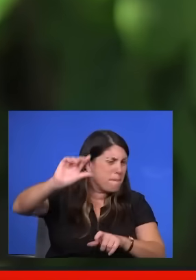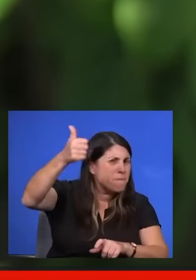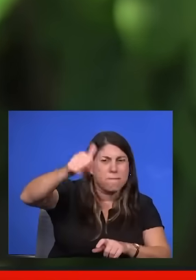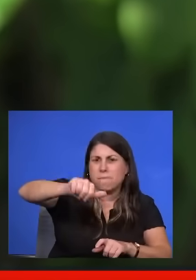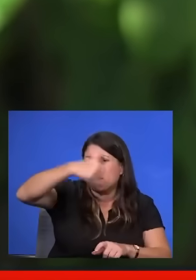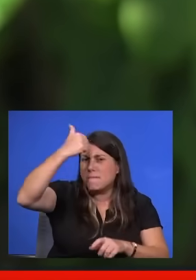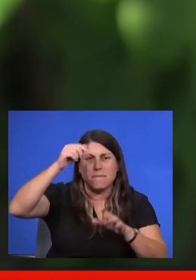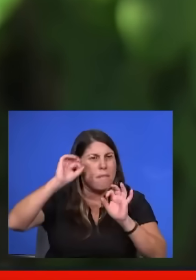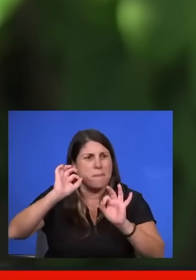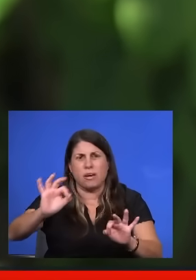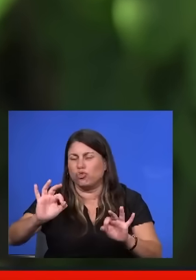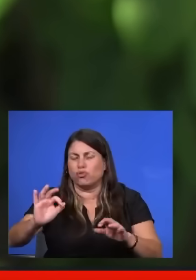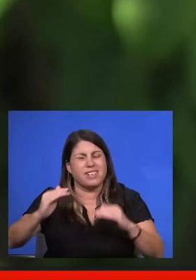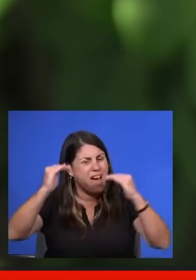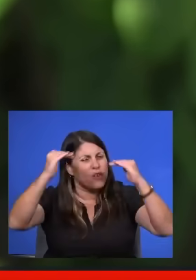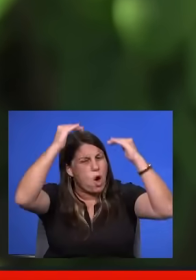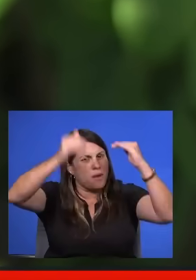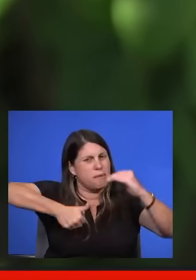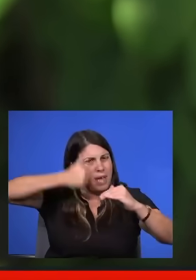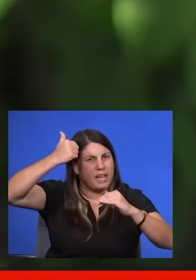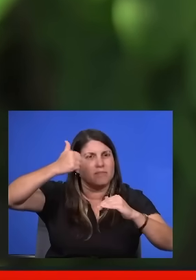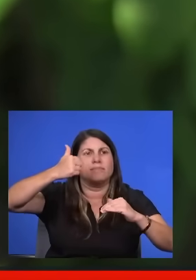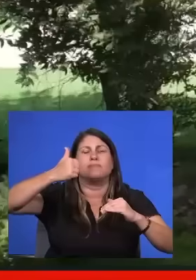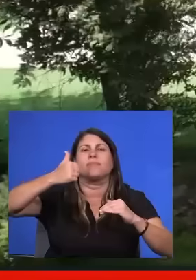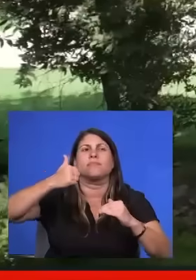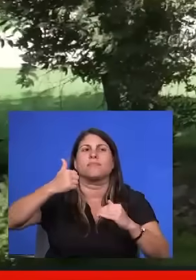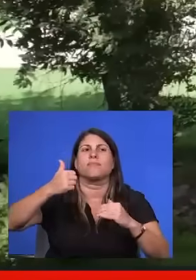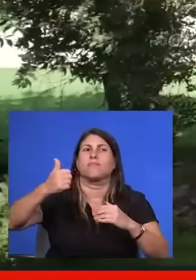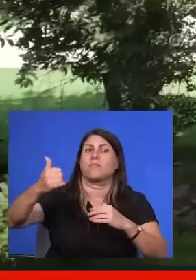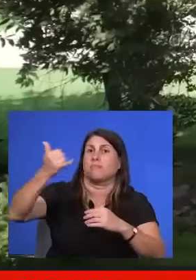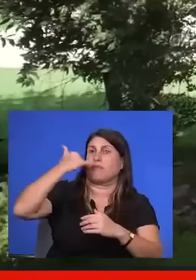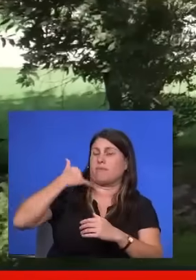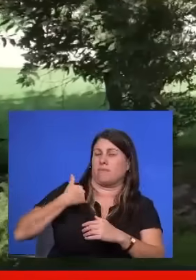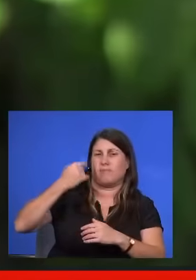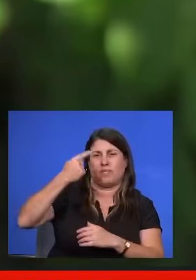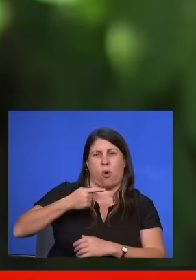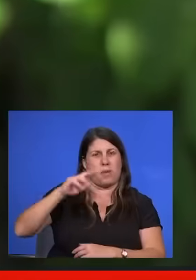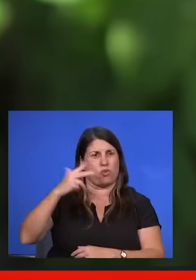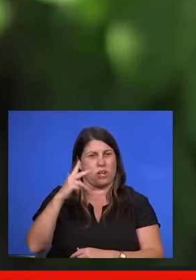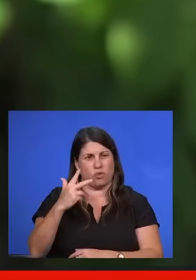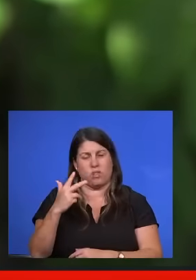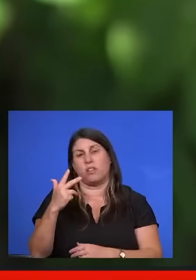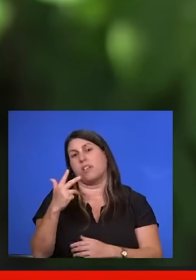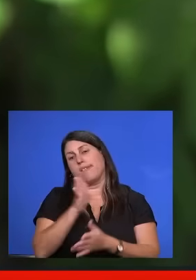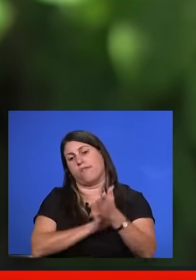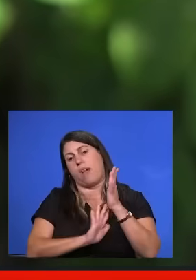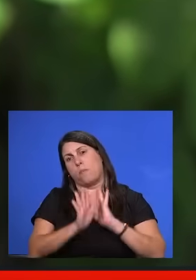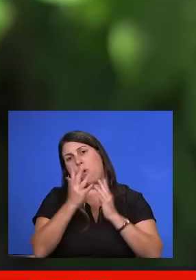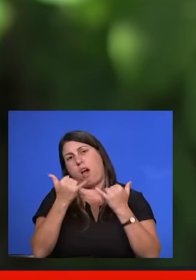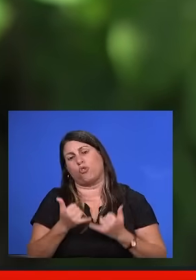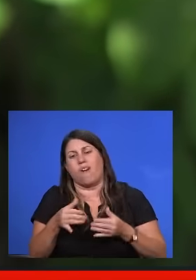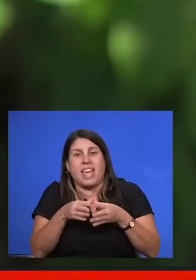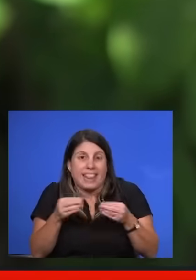מאוד מאוד גבוהות. הרימו אלינו טלפון ביום שלישי ואמרו, כרגע הם נהדרים, אנחנו נמצא, אנחנו נעשה,